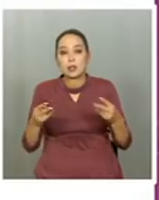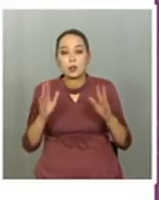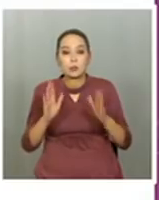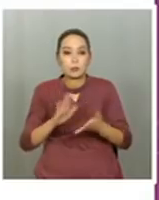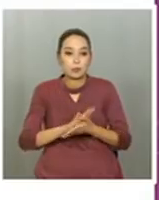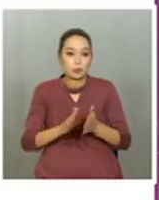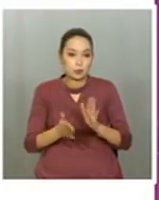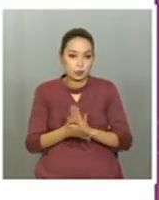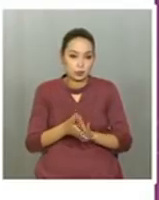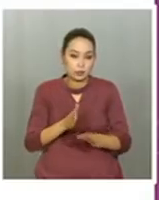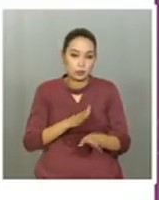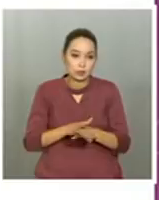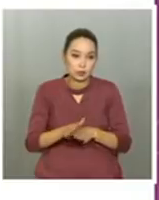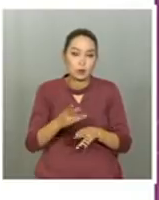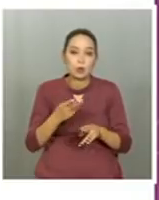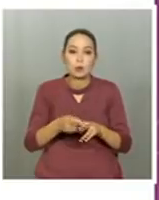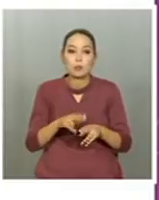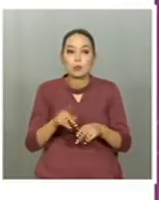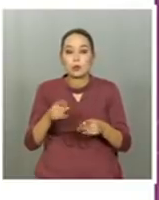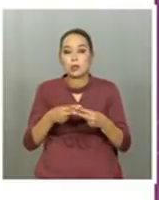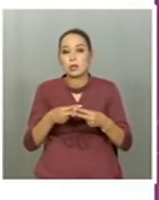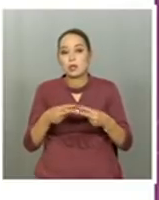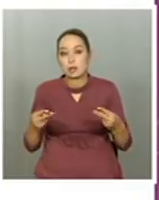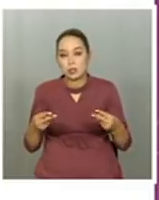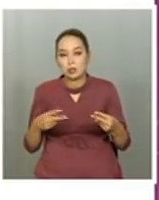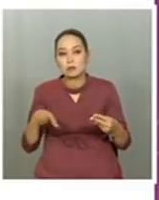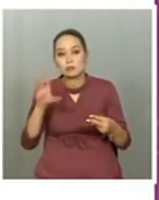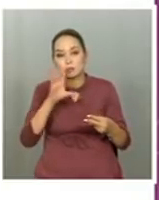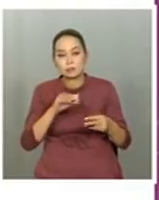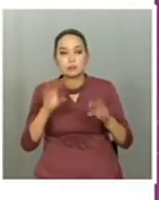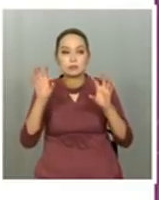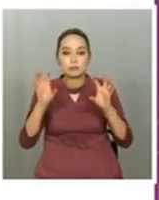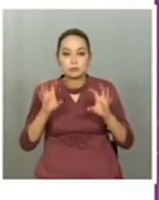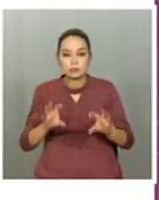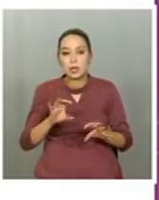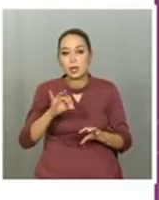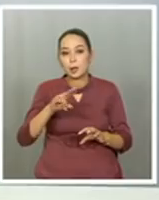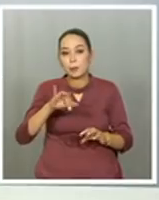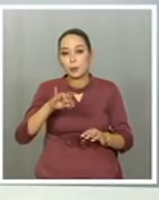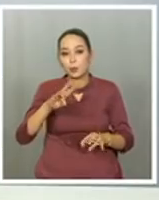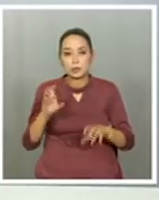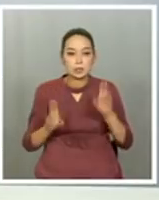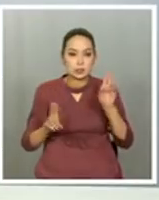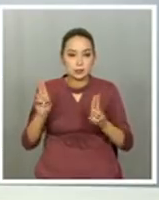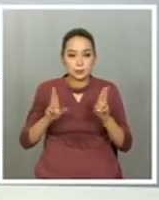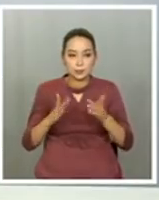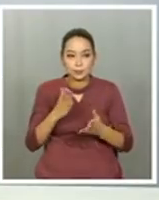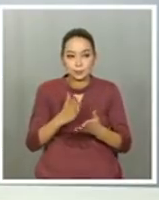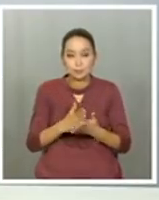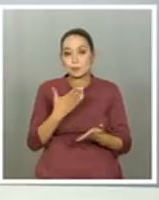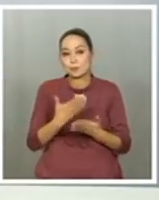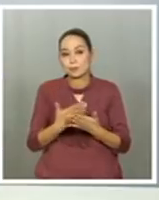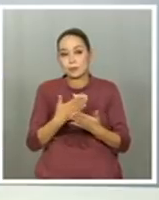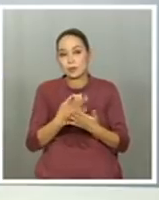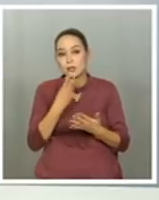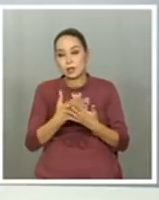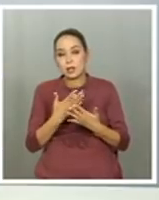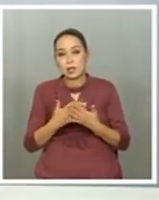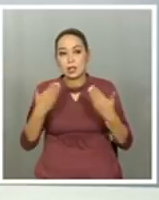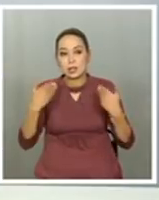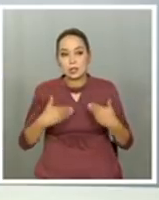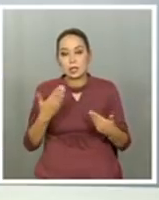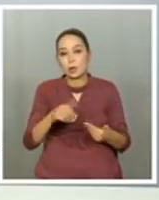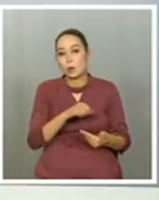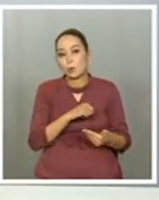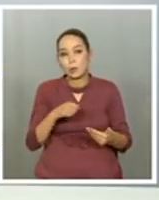орындалады. Бұл теңдік бізде импульстің сақталу заңының өрнегі болып табылады. Мысалда көрсетілген денелердің өзара